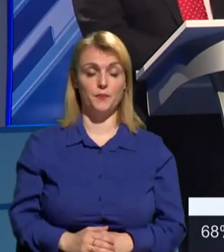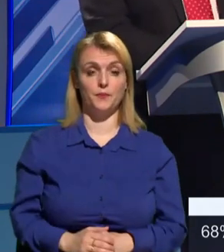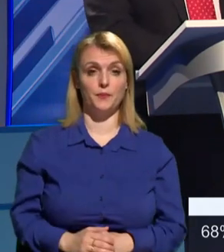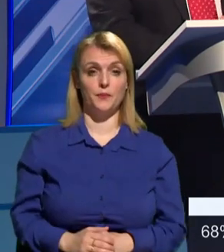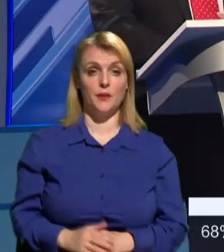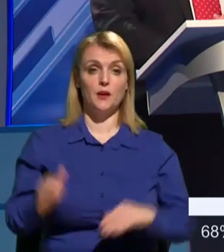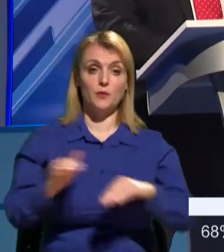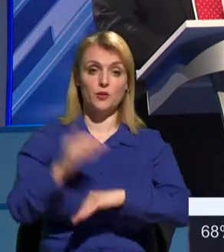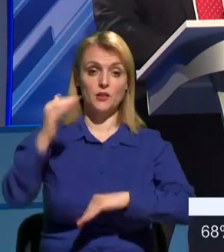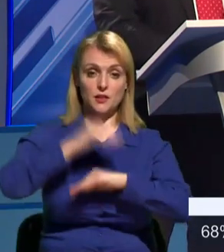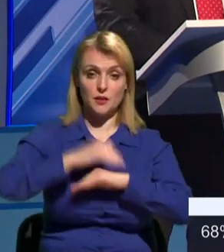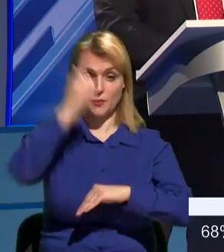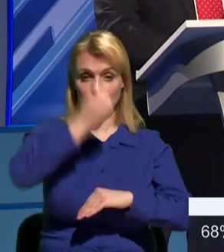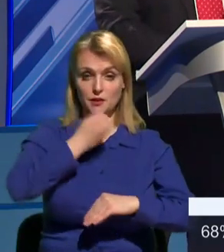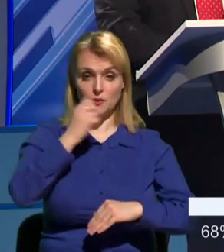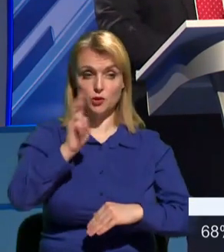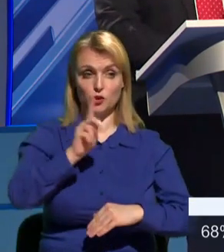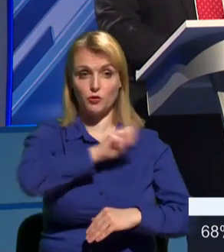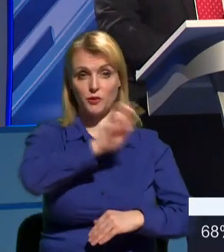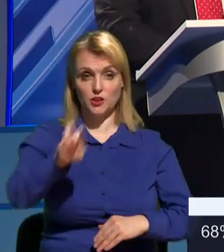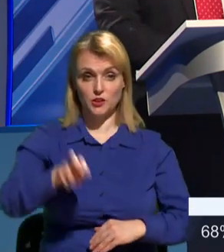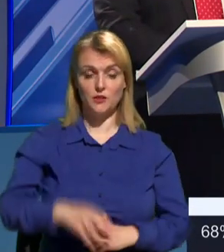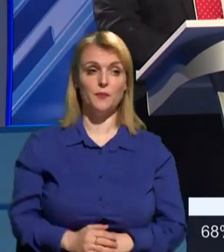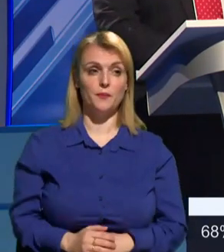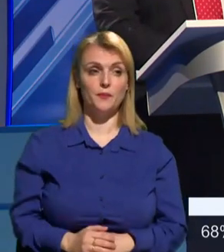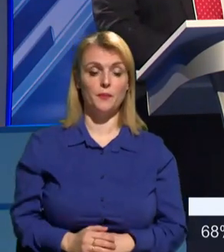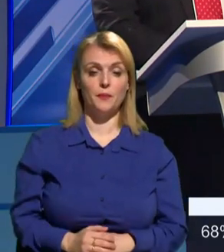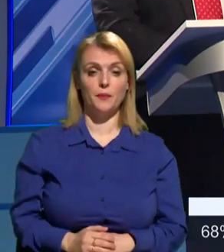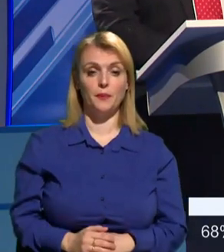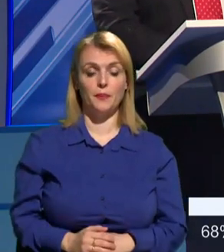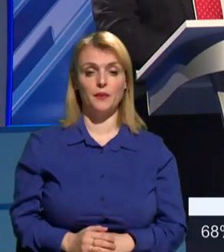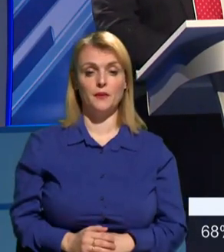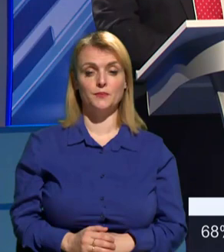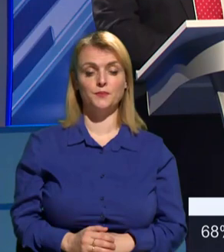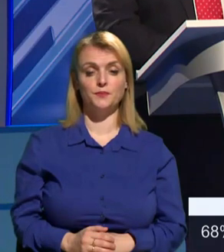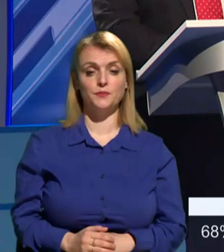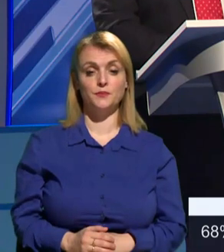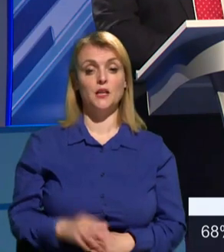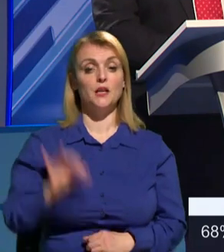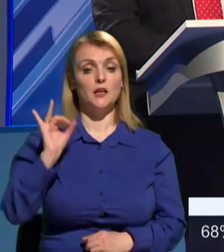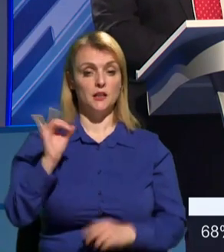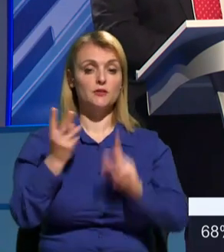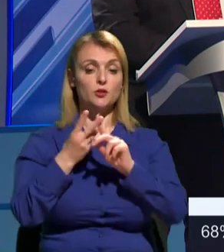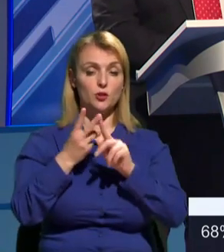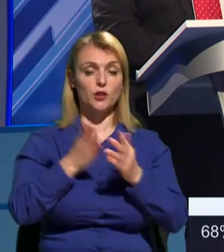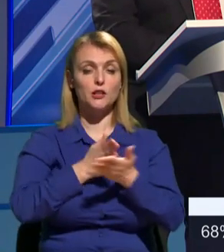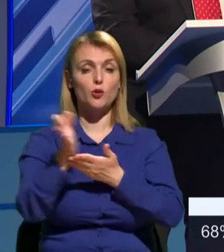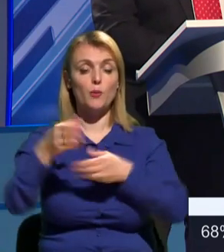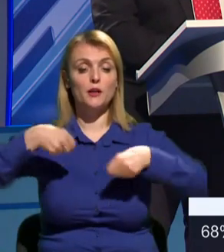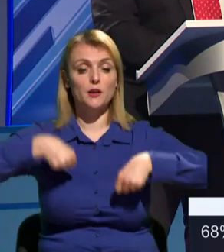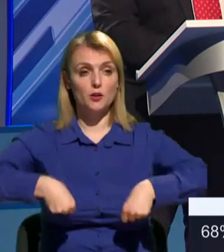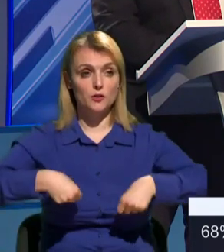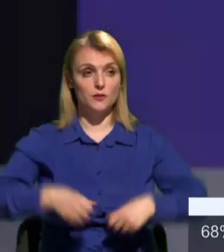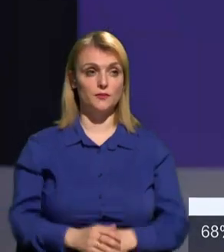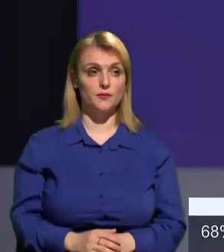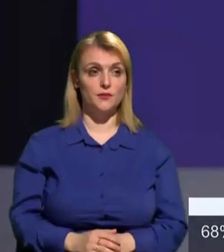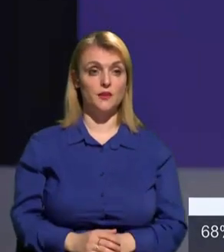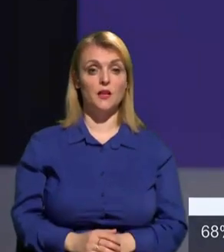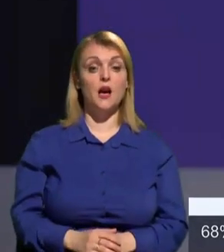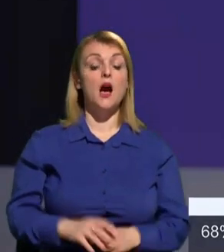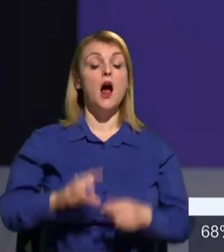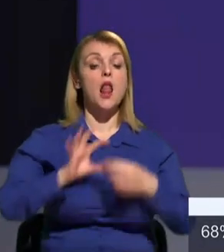seara! De asemenea, salut prezența și directorul Institutului Economiei de Piață, Roman Chircă. Bună seara și bine ați venit! Bună seara! În legătură prin Viber